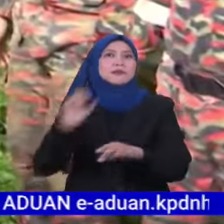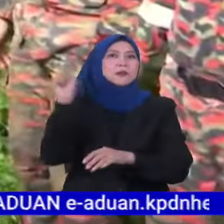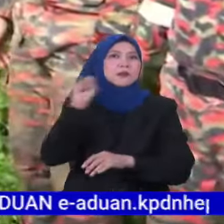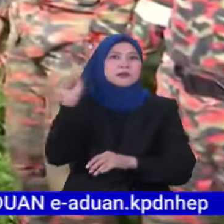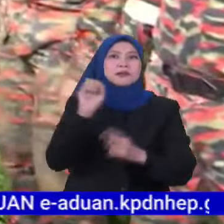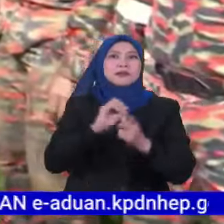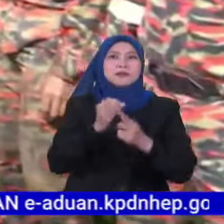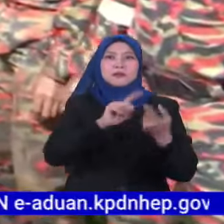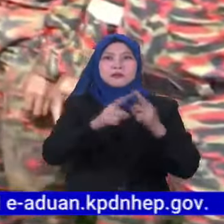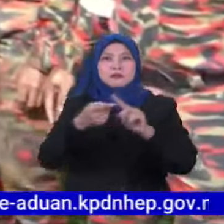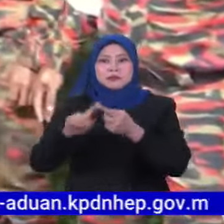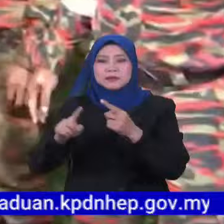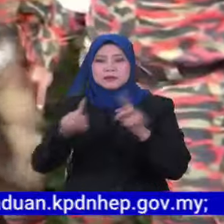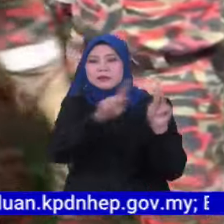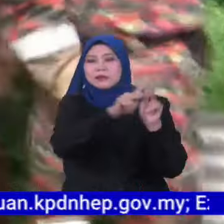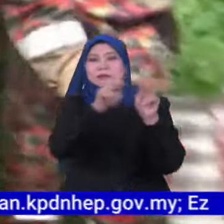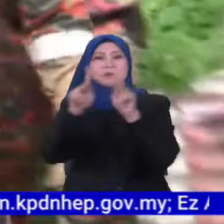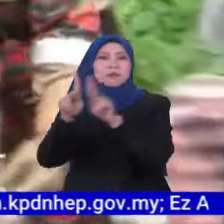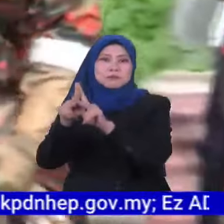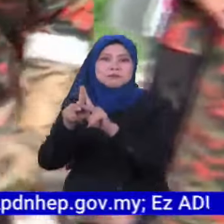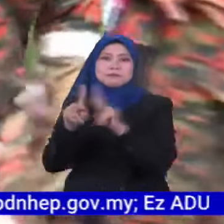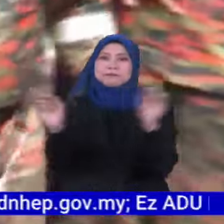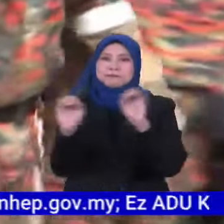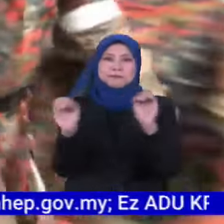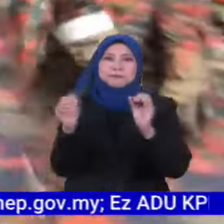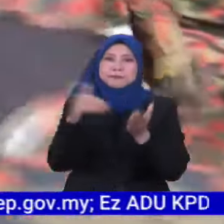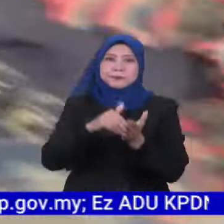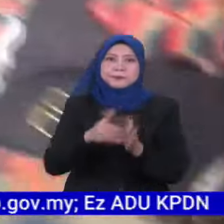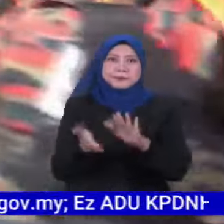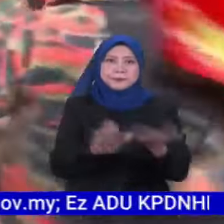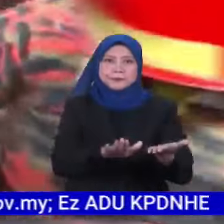dan kenalan di semua kampung yang terlibat